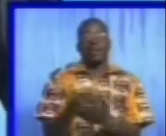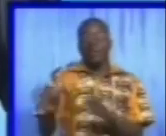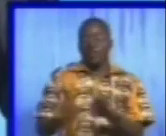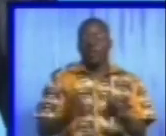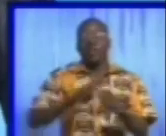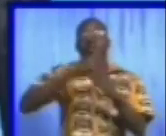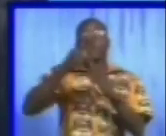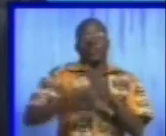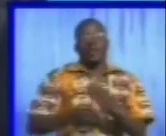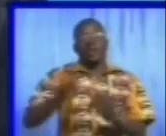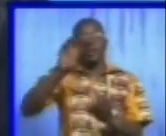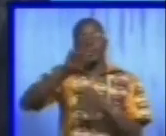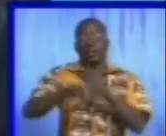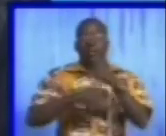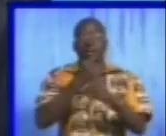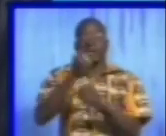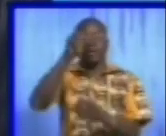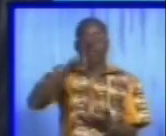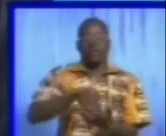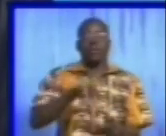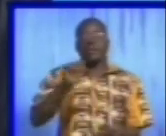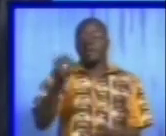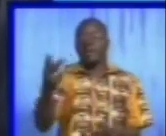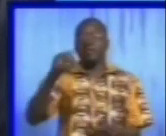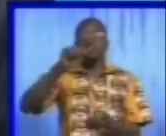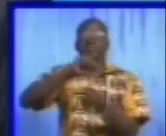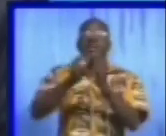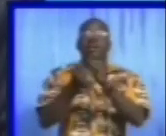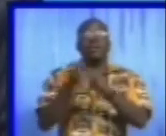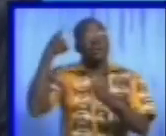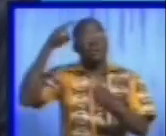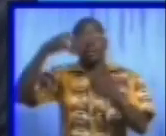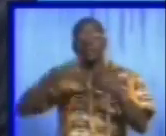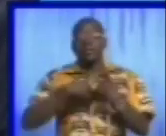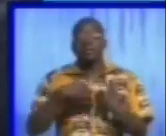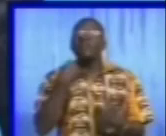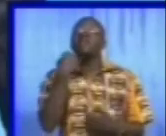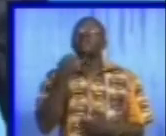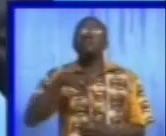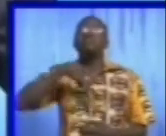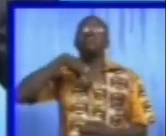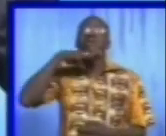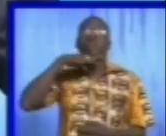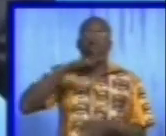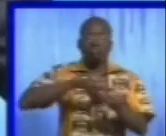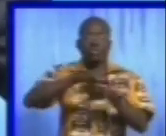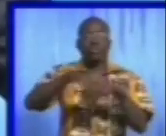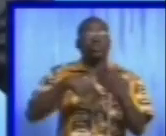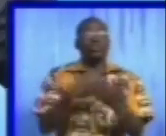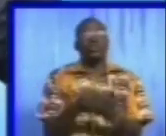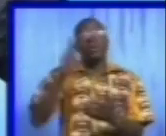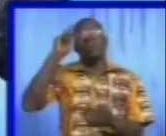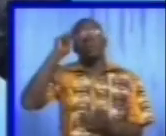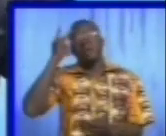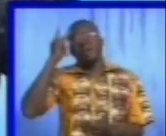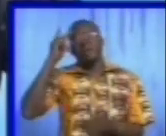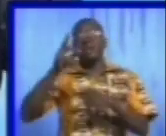le bilan de l'année 2013. Ils veulent échanger sur les acquis et les insuffisances et surtout penser